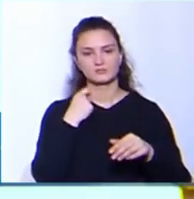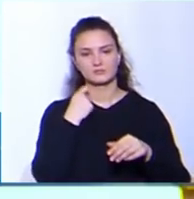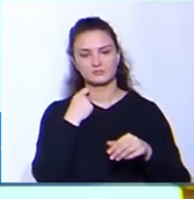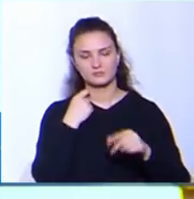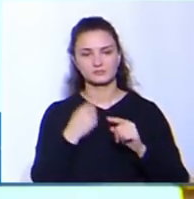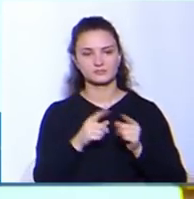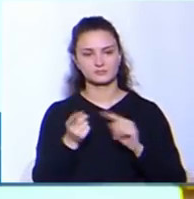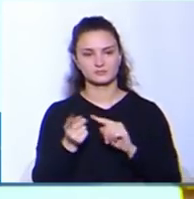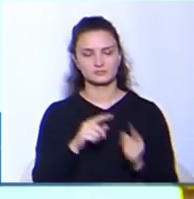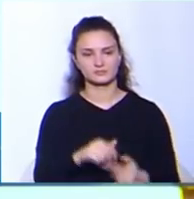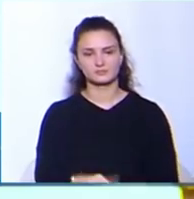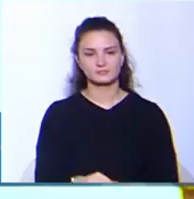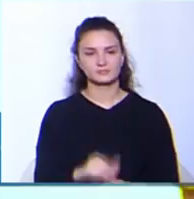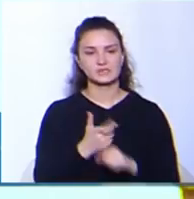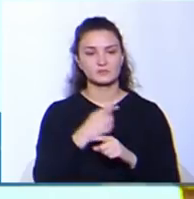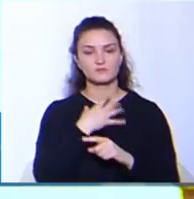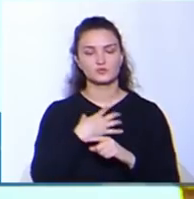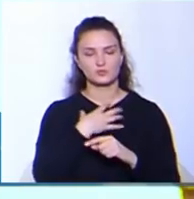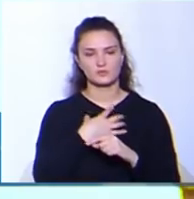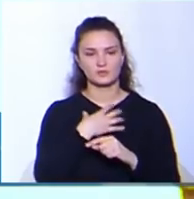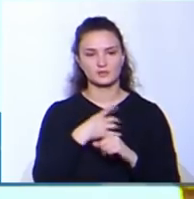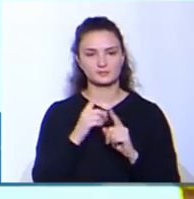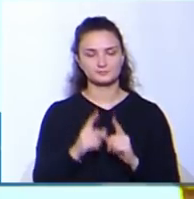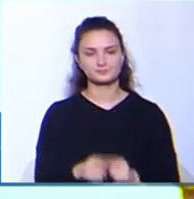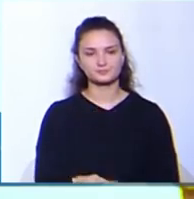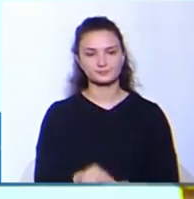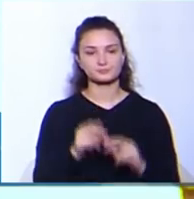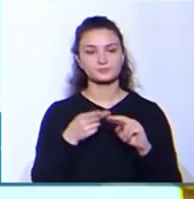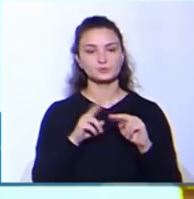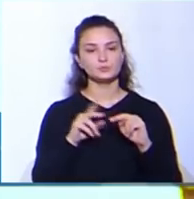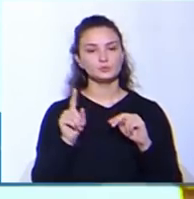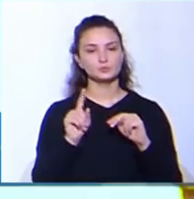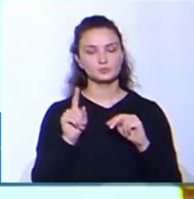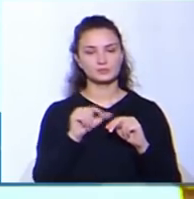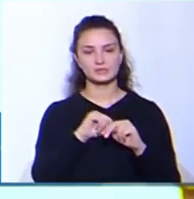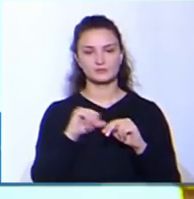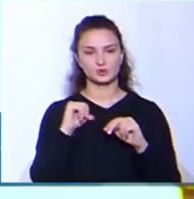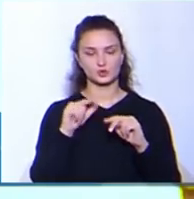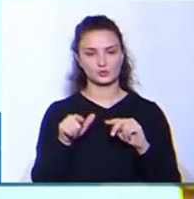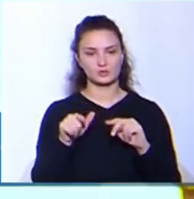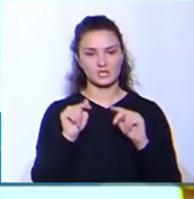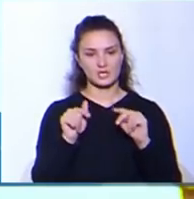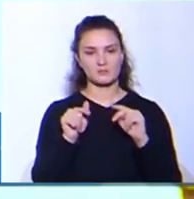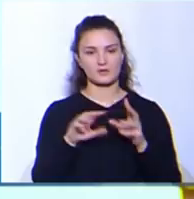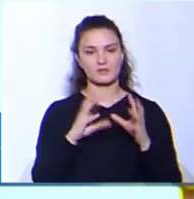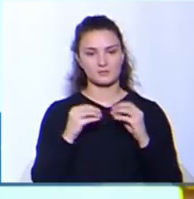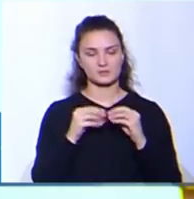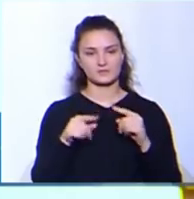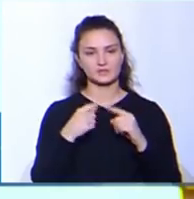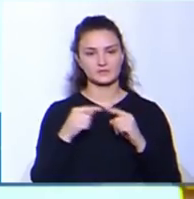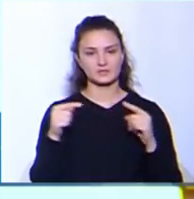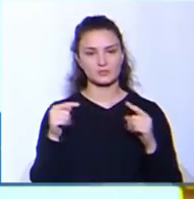გარკვეული ჯერადობით, რა ძალიან მნიშვნელოვანია. იმიტომ რომ თვითონ მექანიზმი არა ამ